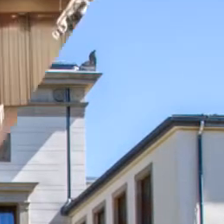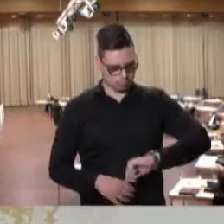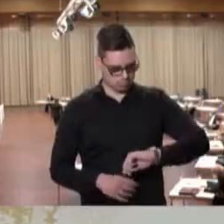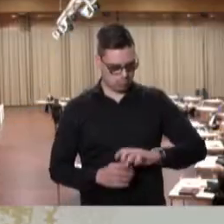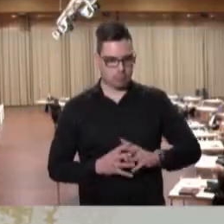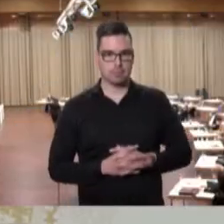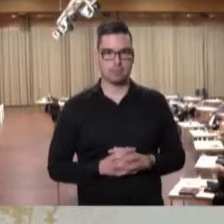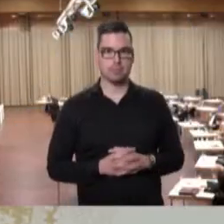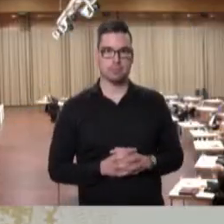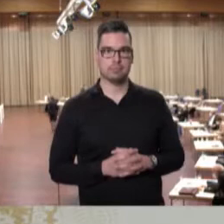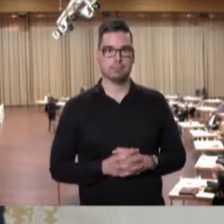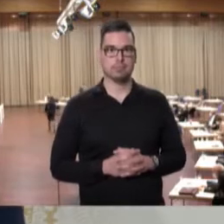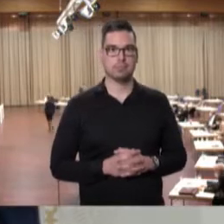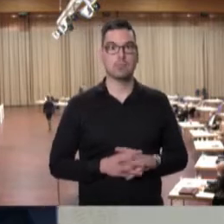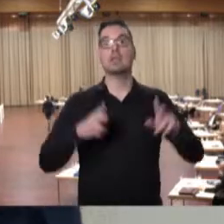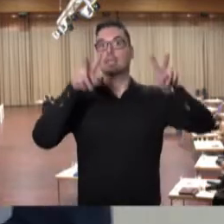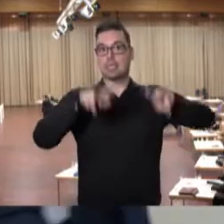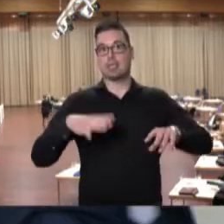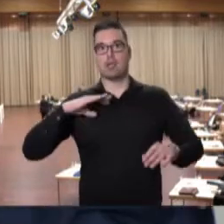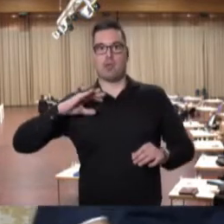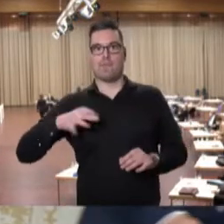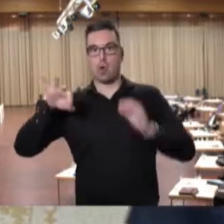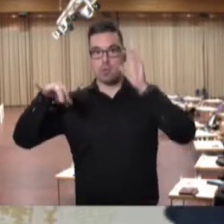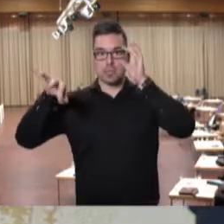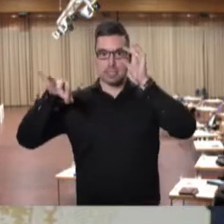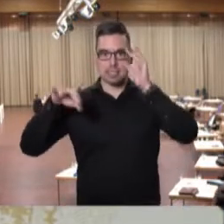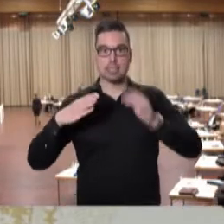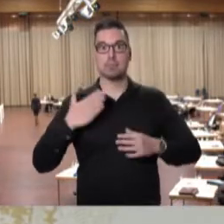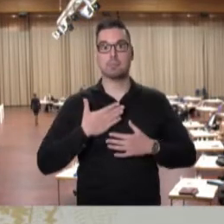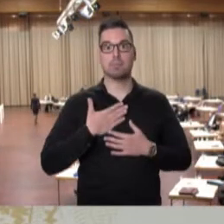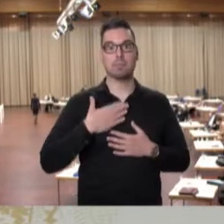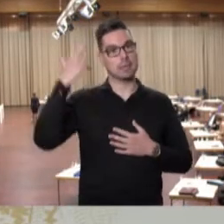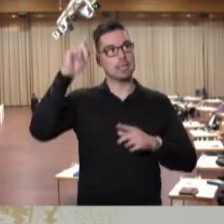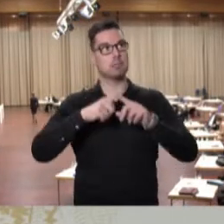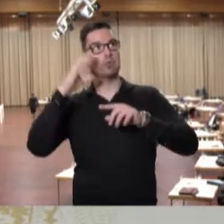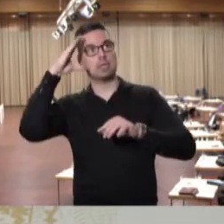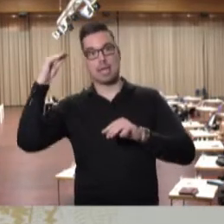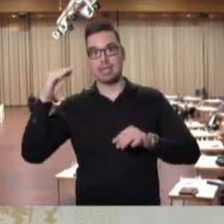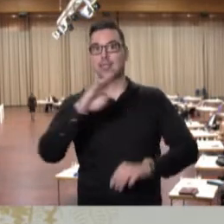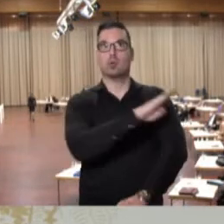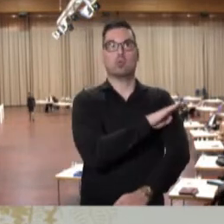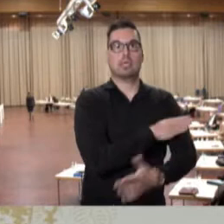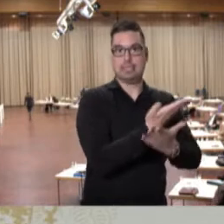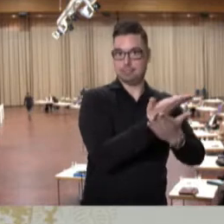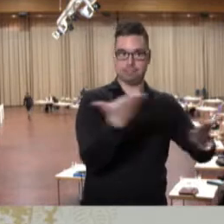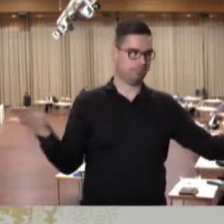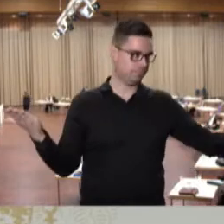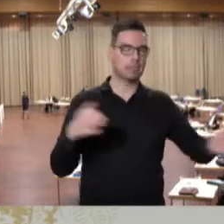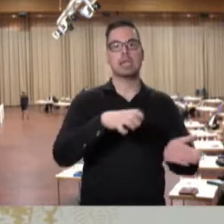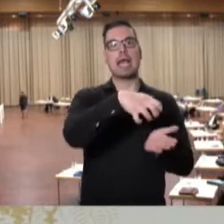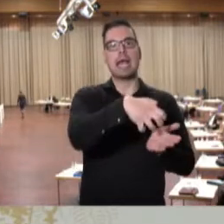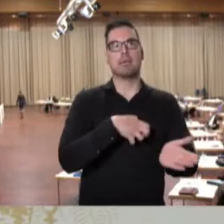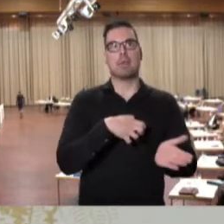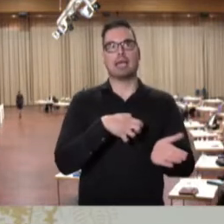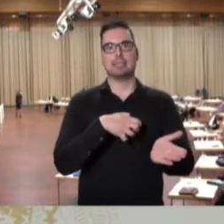ja sehr geehrte frau präsidentin sehr geehrte damen und herren liebe kollegen im märz dieses wir